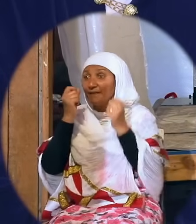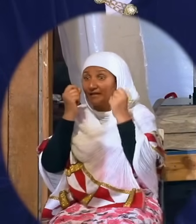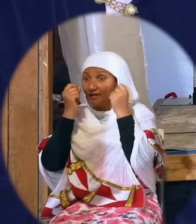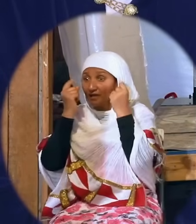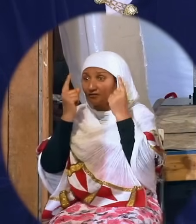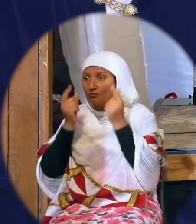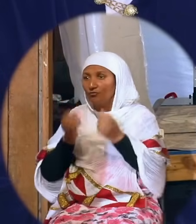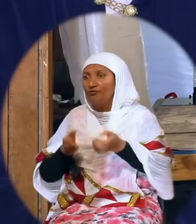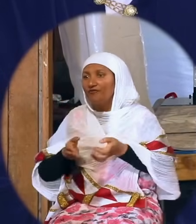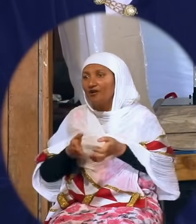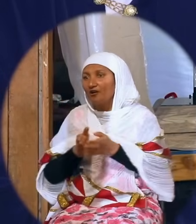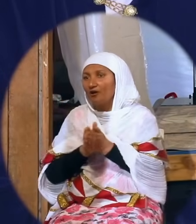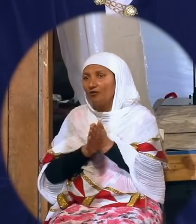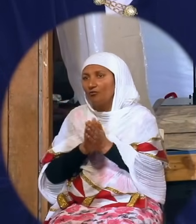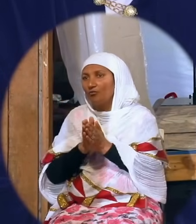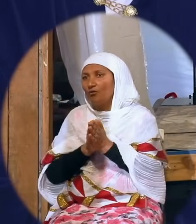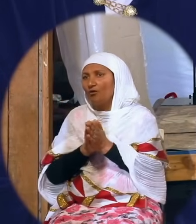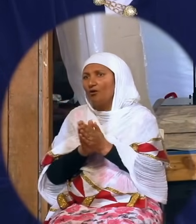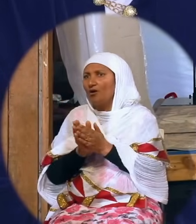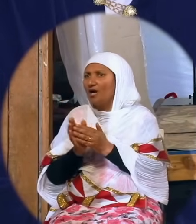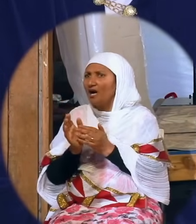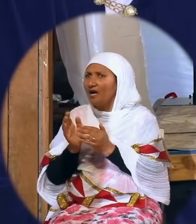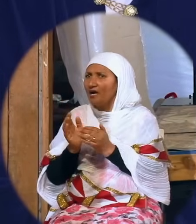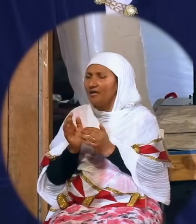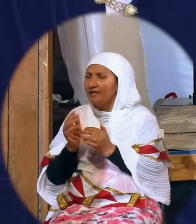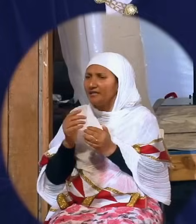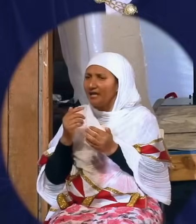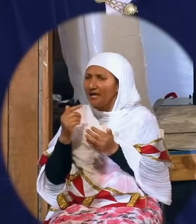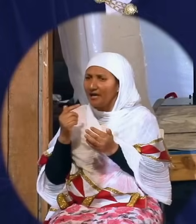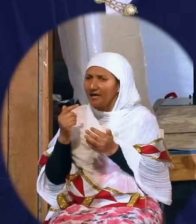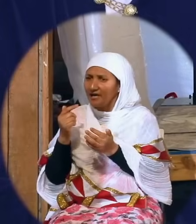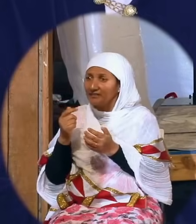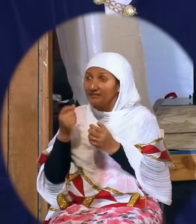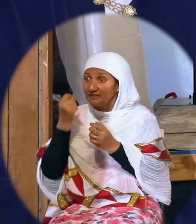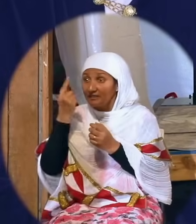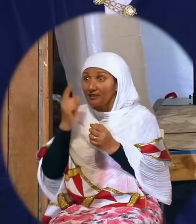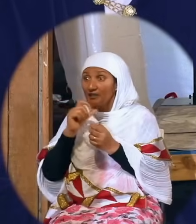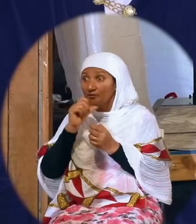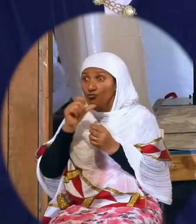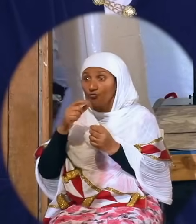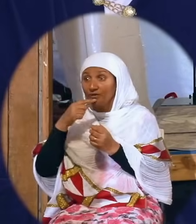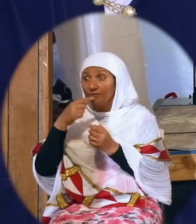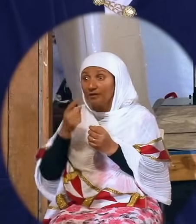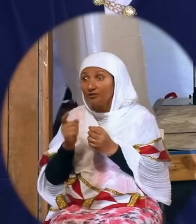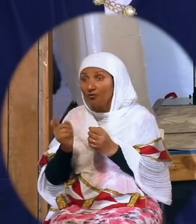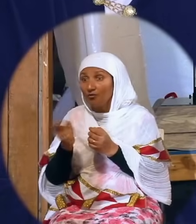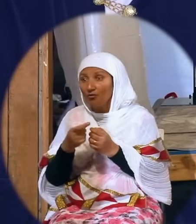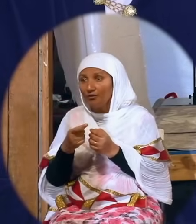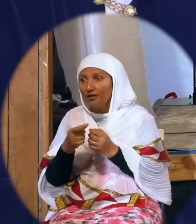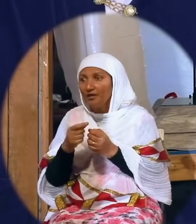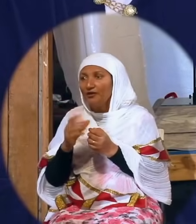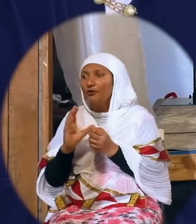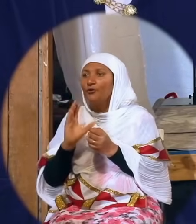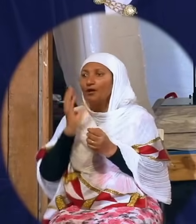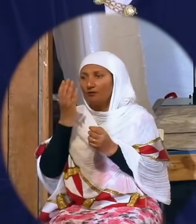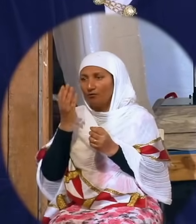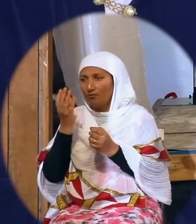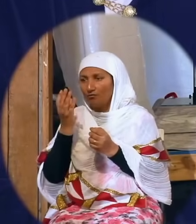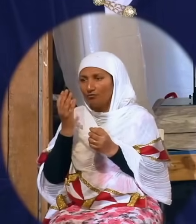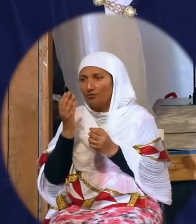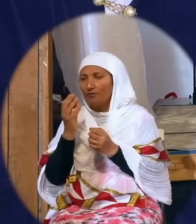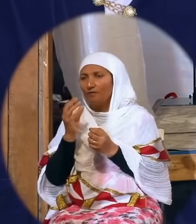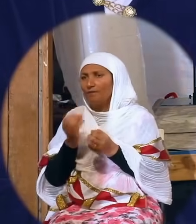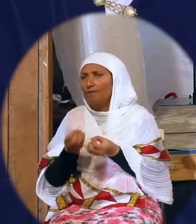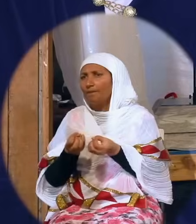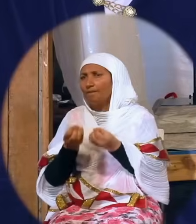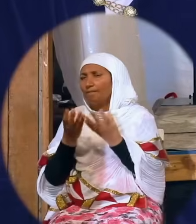ቀስ በል አልገባህም አልገባሽ የምንለው ከሆነ በጣም ነው የሚበሳጩት። ስለዚህ ኢኳሊ ሪኮግናይዝ አድርጎ የሚሰማቸው ሰው ጋር ሄደው